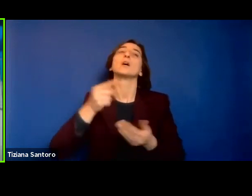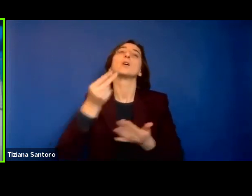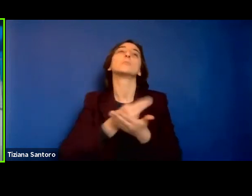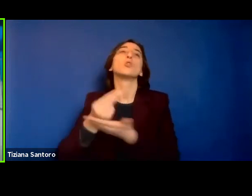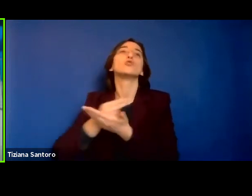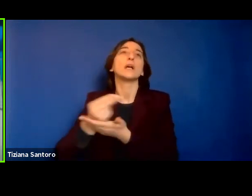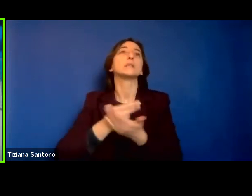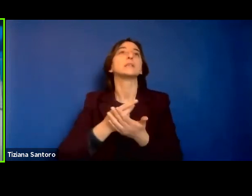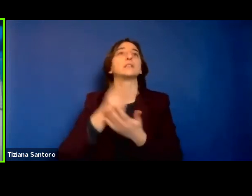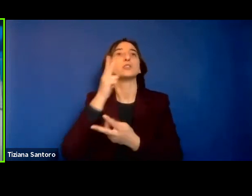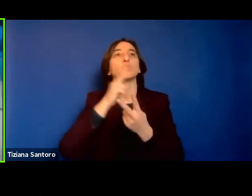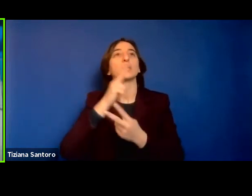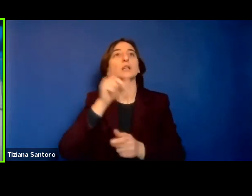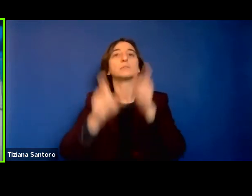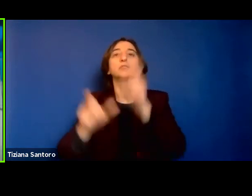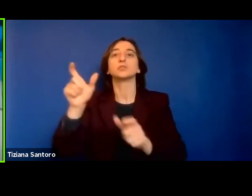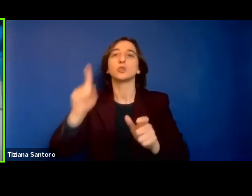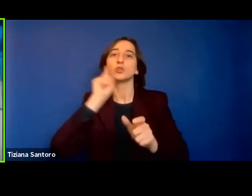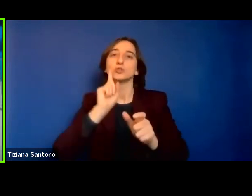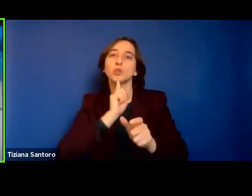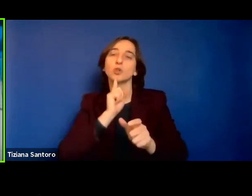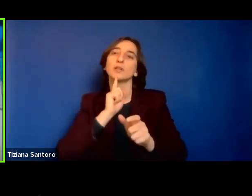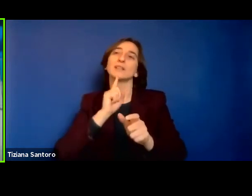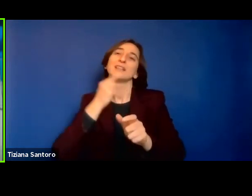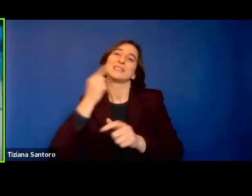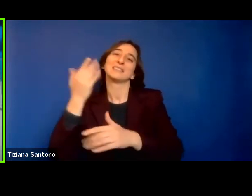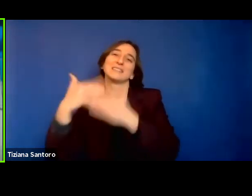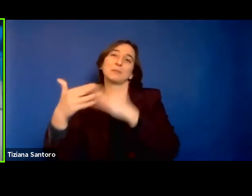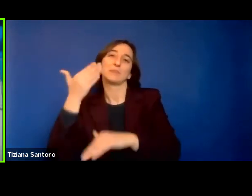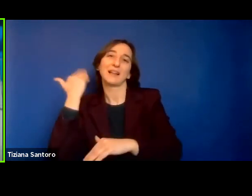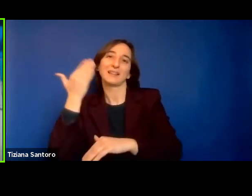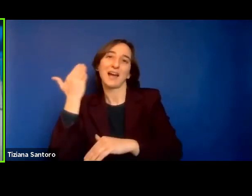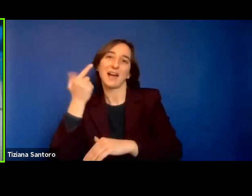persone sorde e con disabilità uditive. È